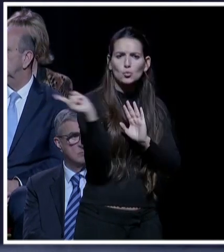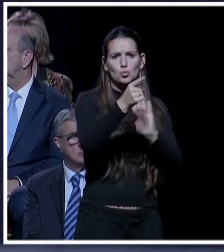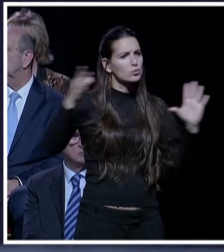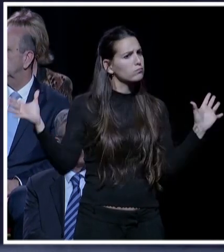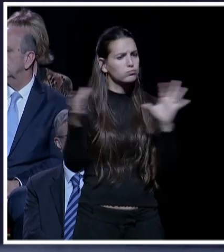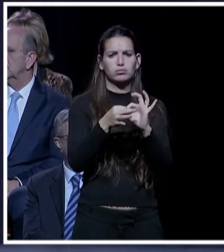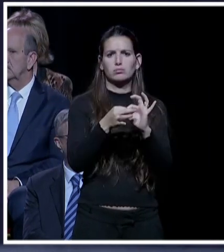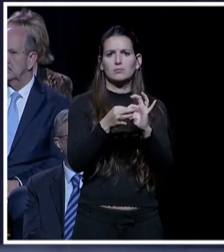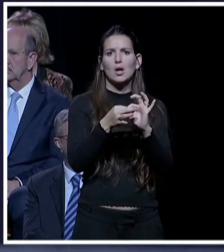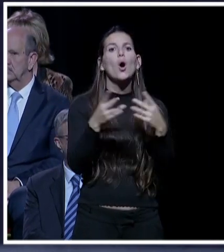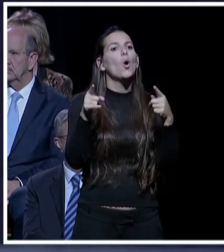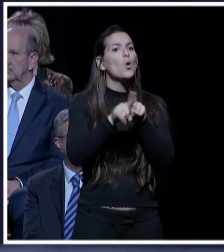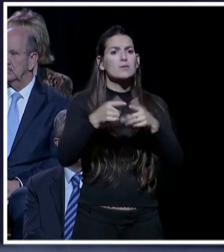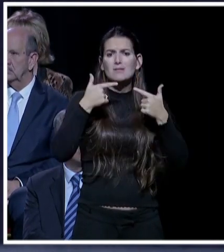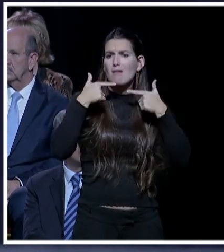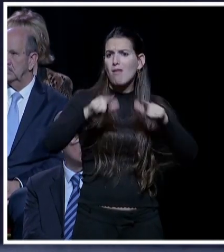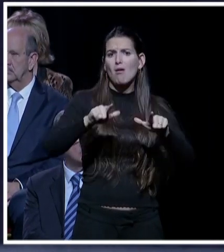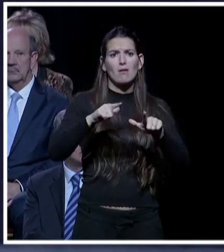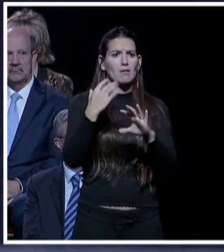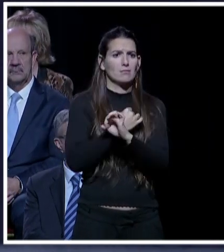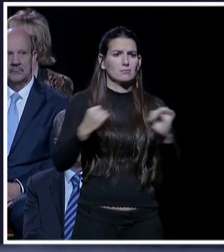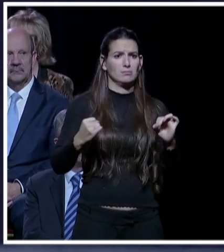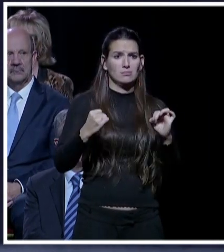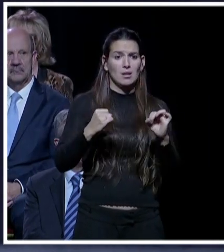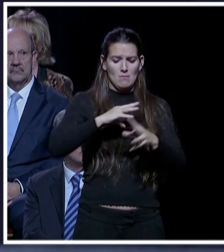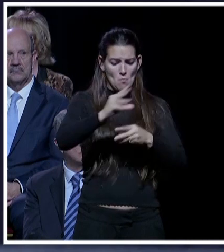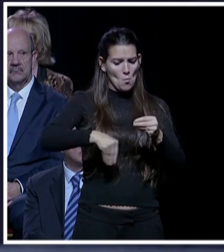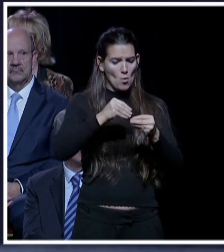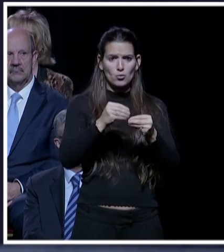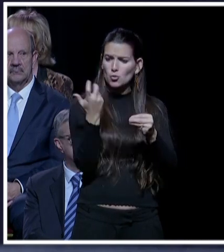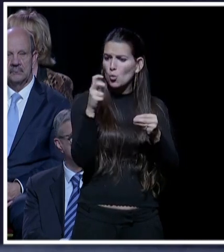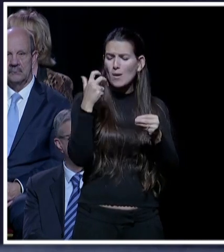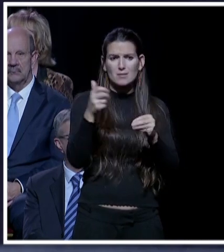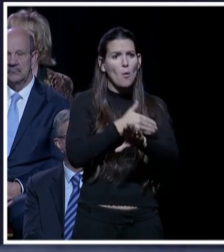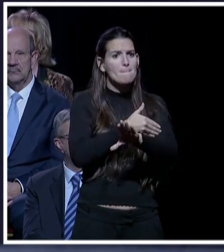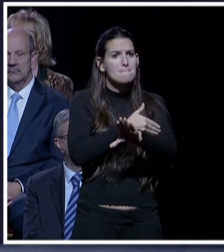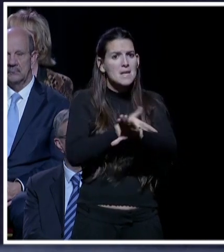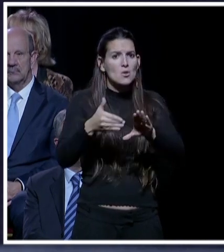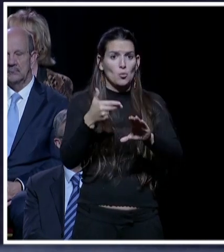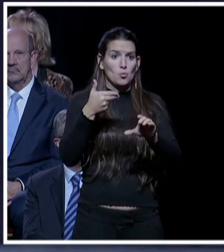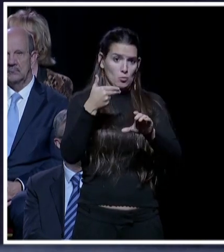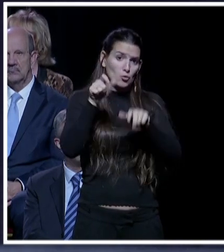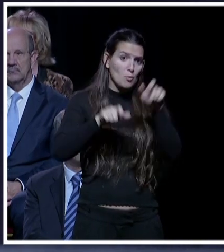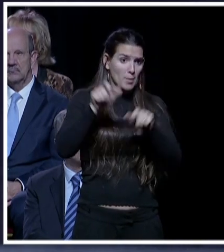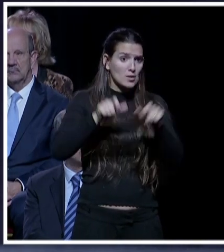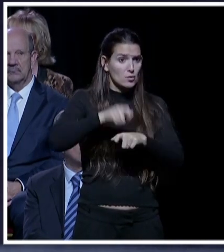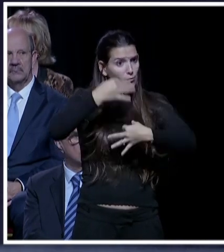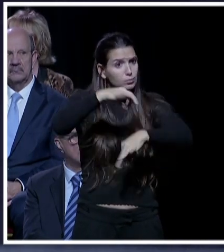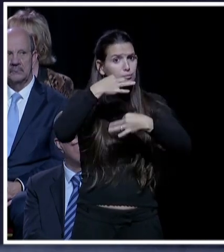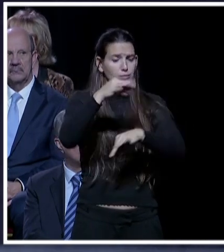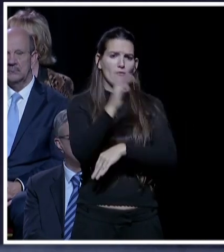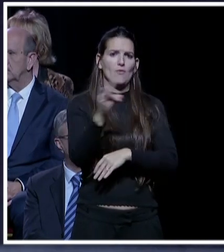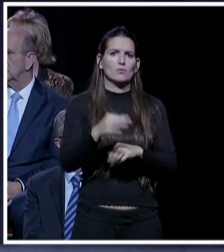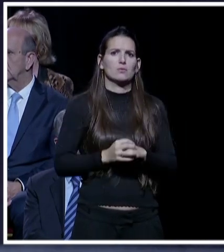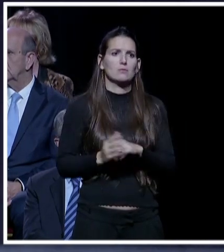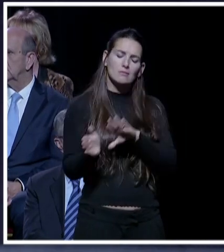J'y ajouterai notre langue magnifique, parlée par plus de 300 millions de personnes dans le monde. Et j'y ajouterai aussi